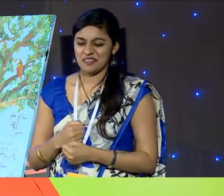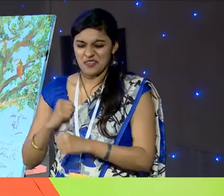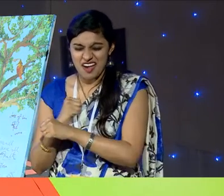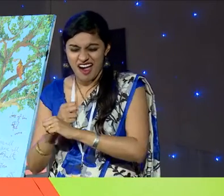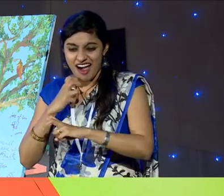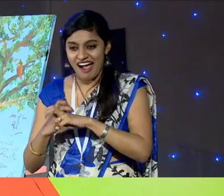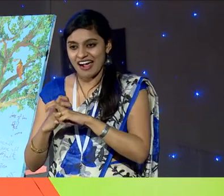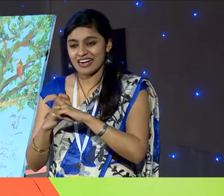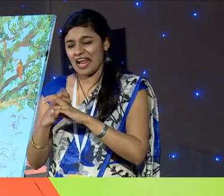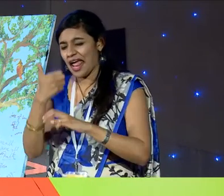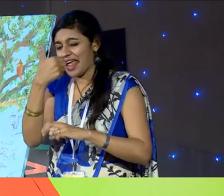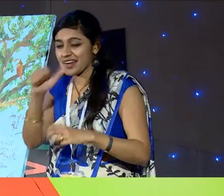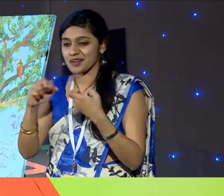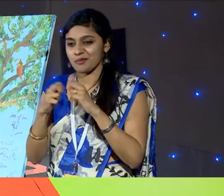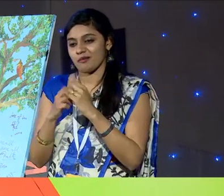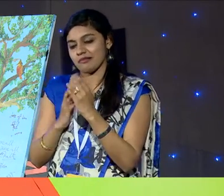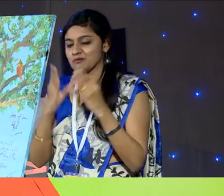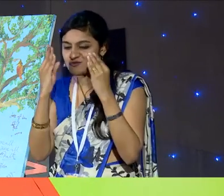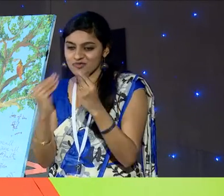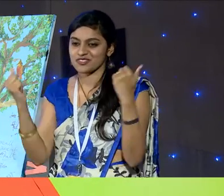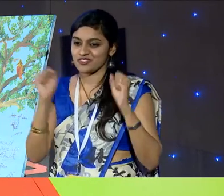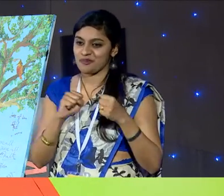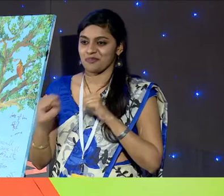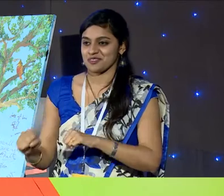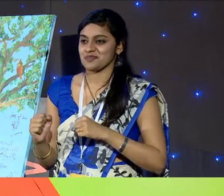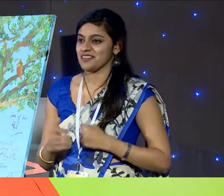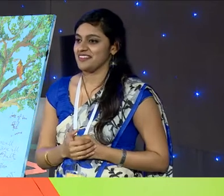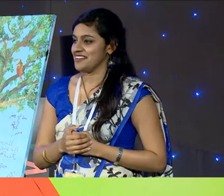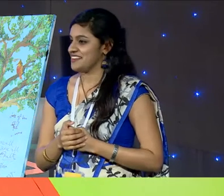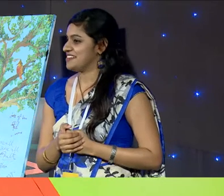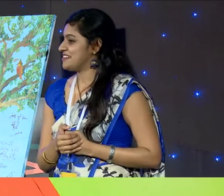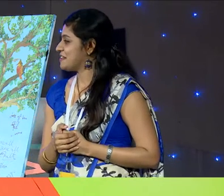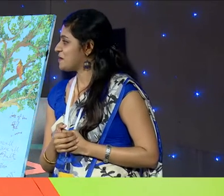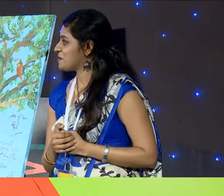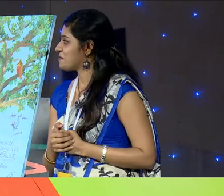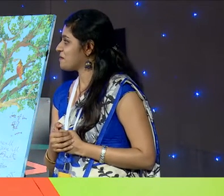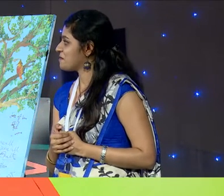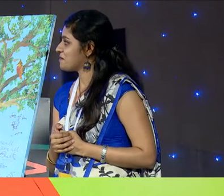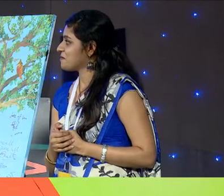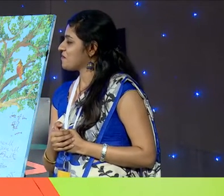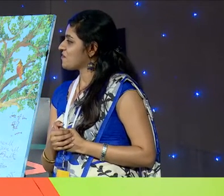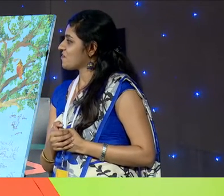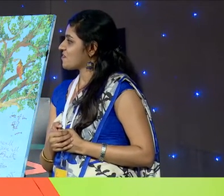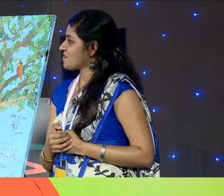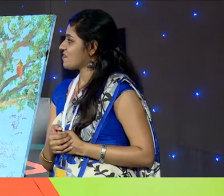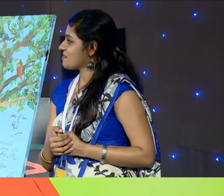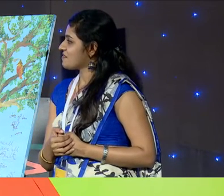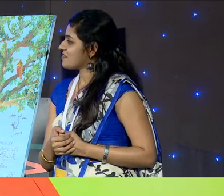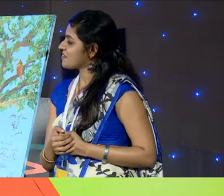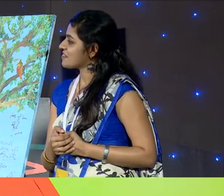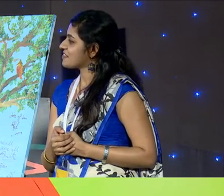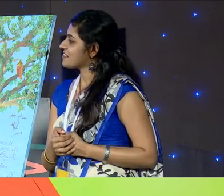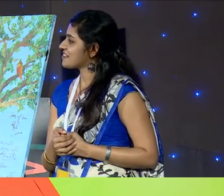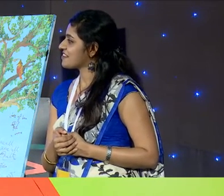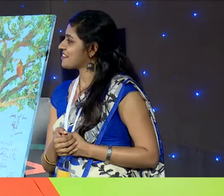है, कौन कहता है जिंदगी में आगे बढ़ने को कांधा किसी का चाहिए ही चाहिए, अरे हमने तो